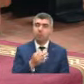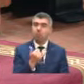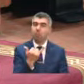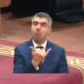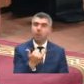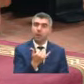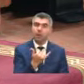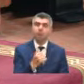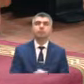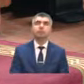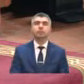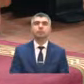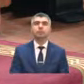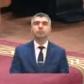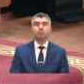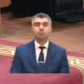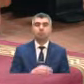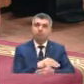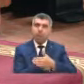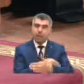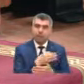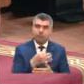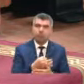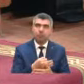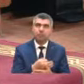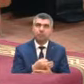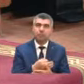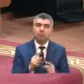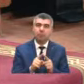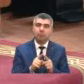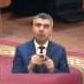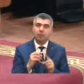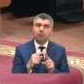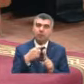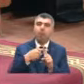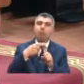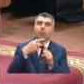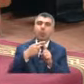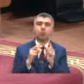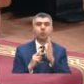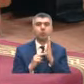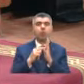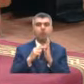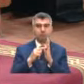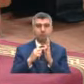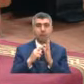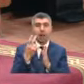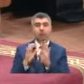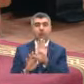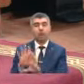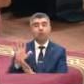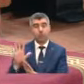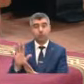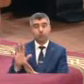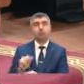بالنسبه لنا فيما يخص اعوان السلطه هو فتح الباب الترقية. راه ابتداء من 2015 حلينا